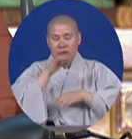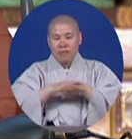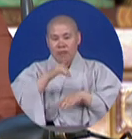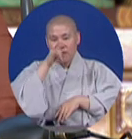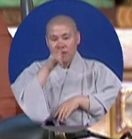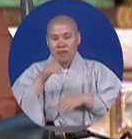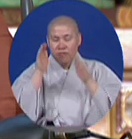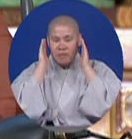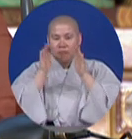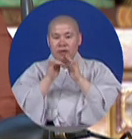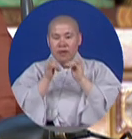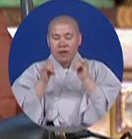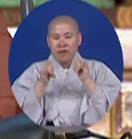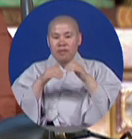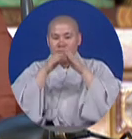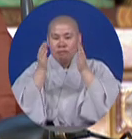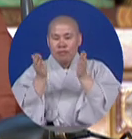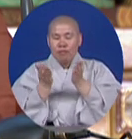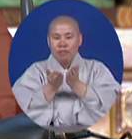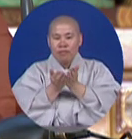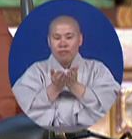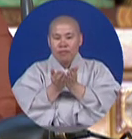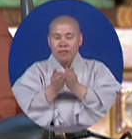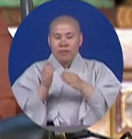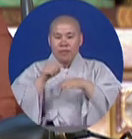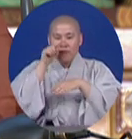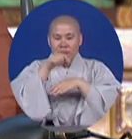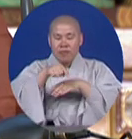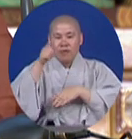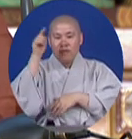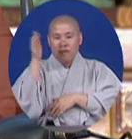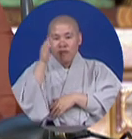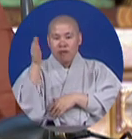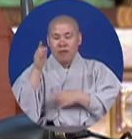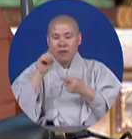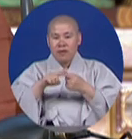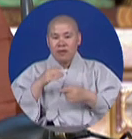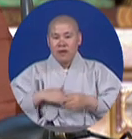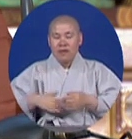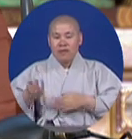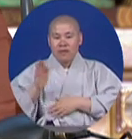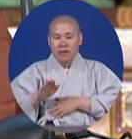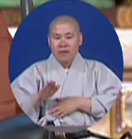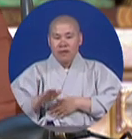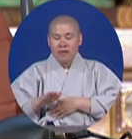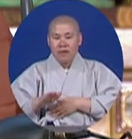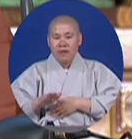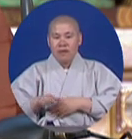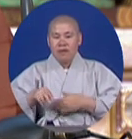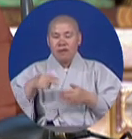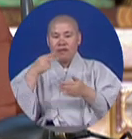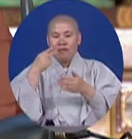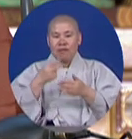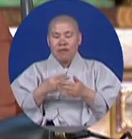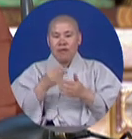공부하는 사람이 전부 이 밖으로 공한 거 아는데 여기에 떨어져서 큰일